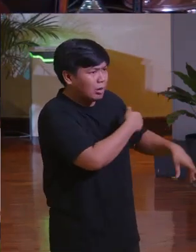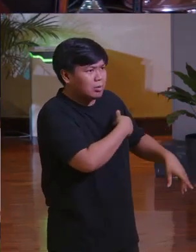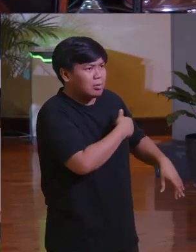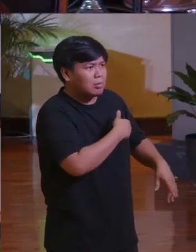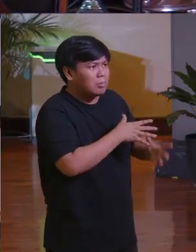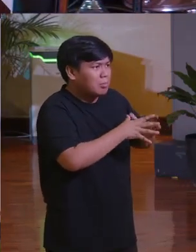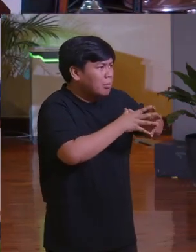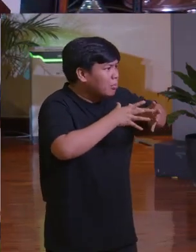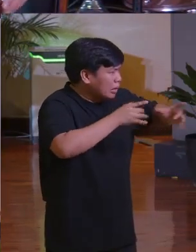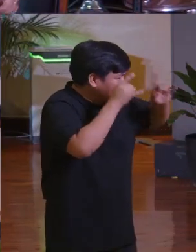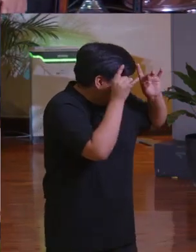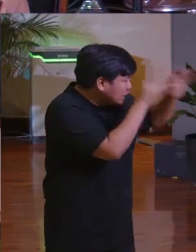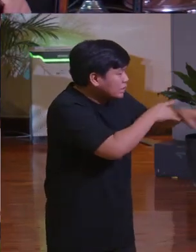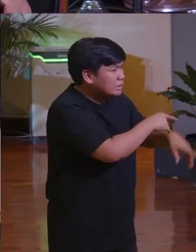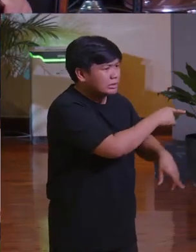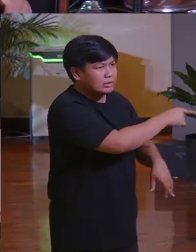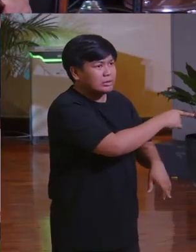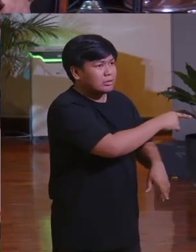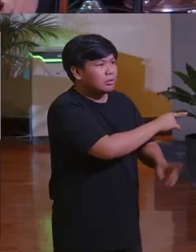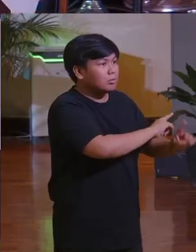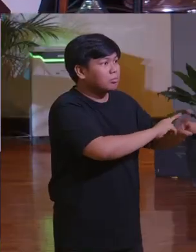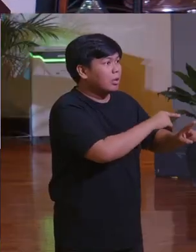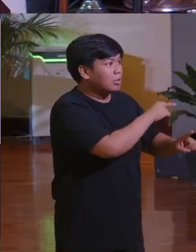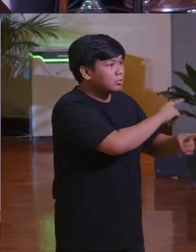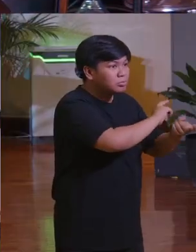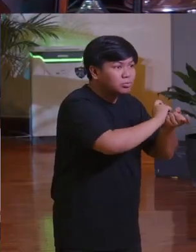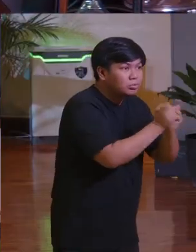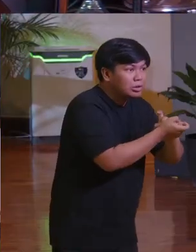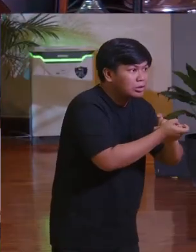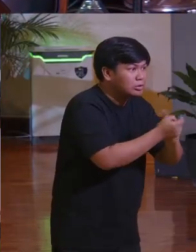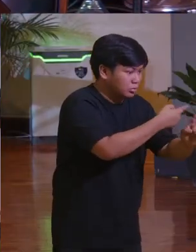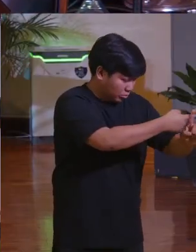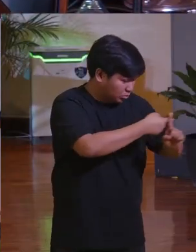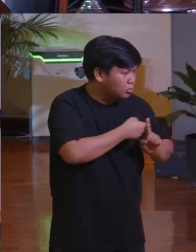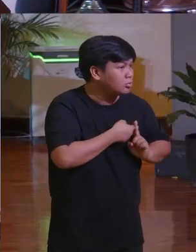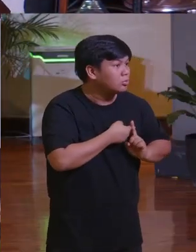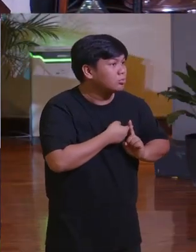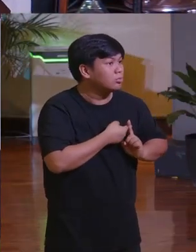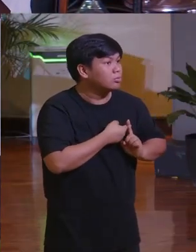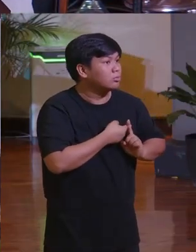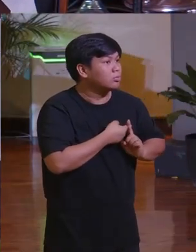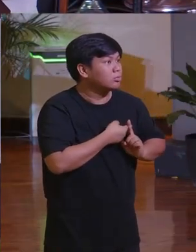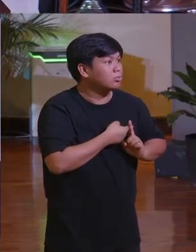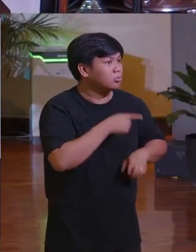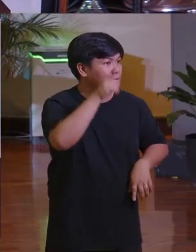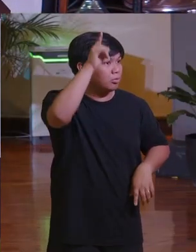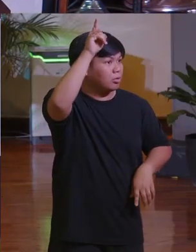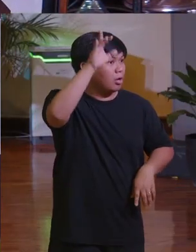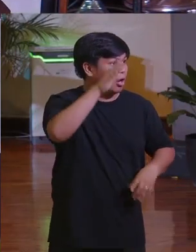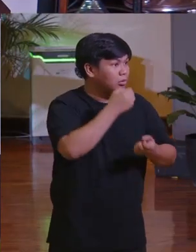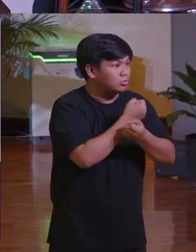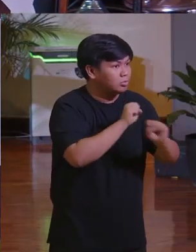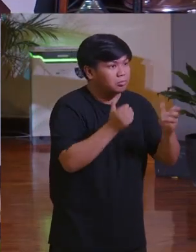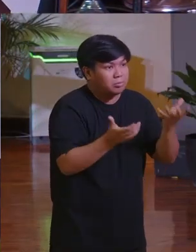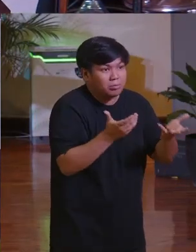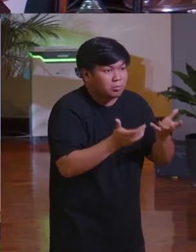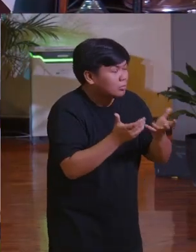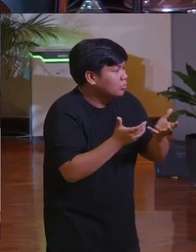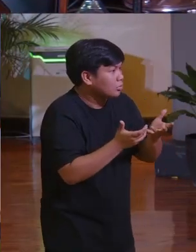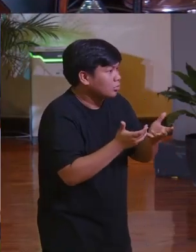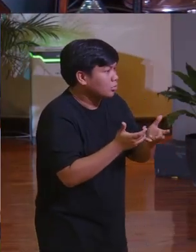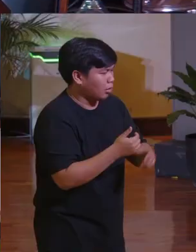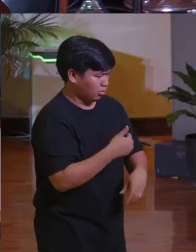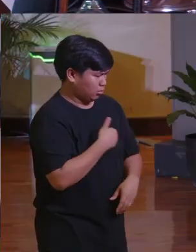ninyo na masama ugali, hindi natin alam kung sila ay elect ng Panginoon. Pinili ng